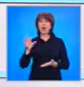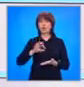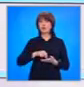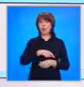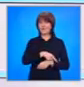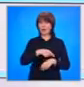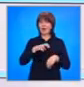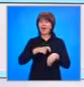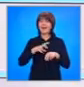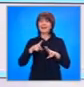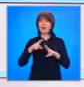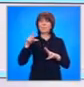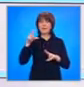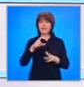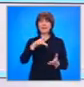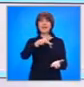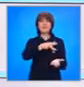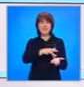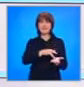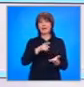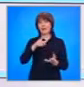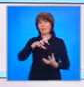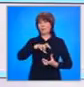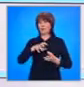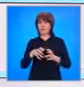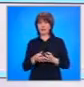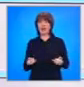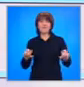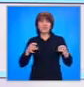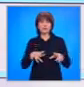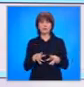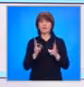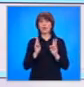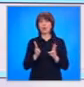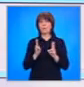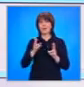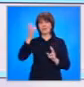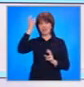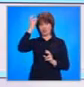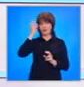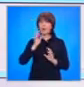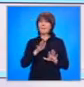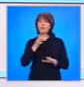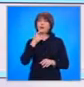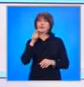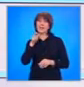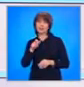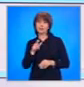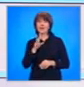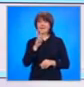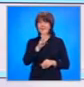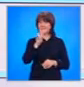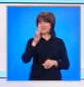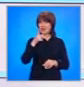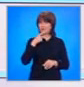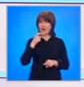ДПС да застане в центъра на политиката, за да възстанови нормалността в държавата. По думите на Карадая, за 32